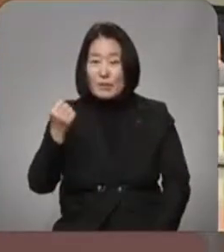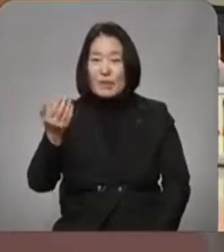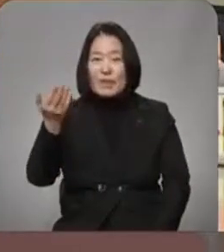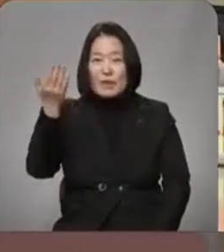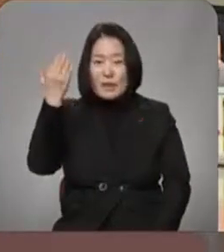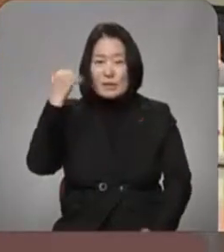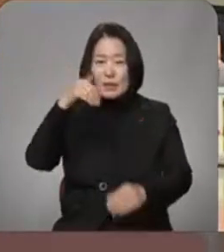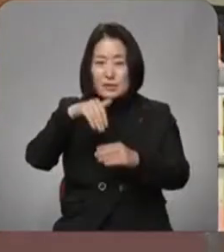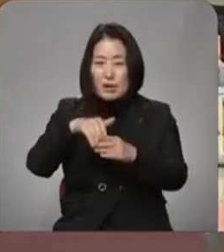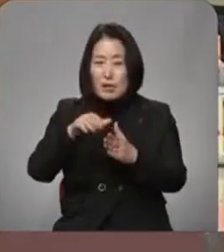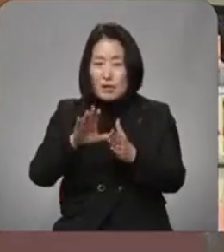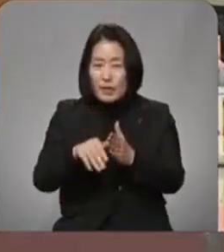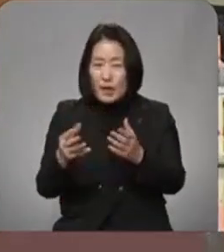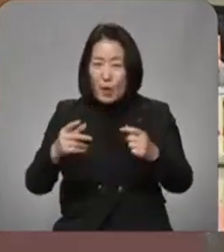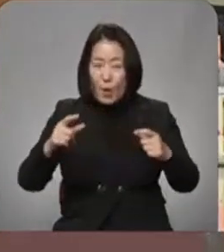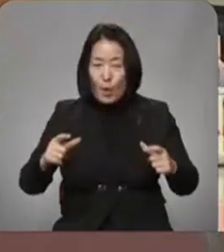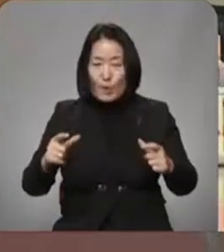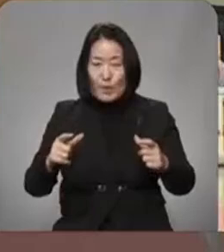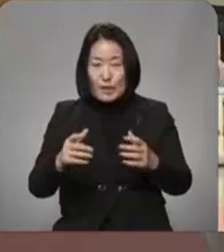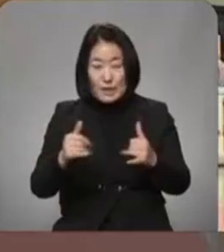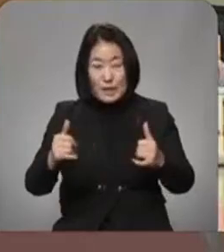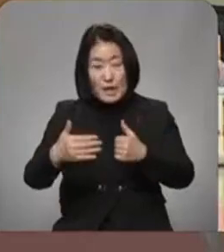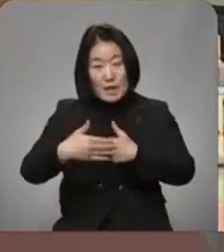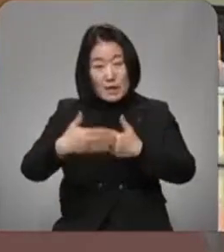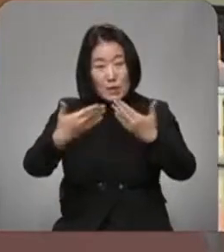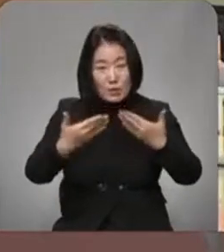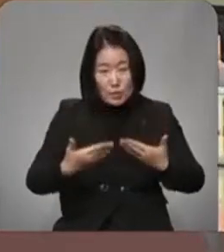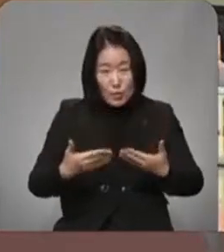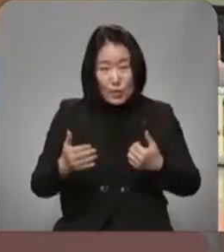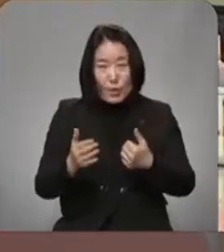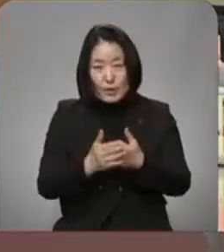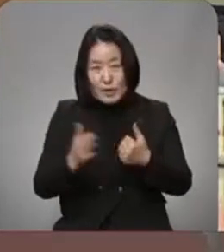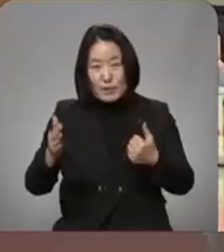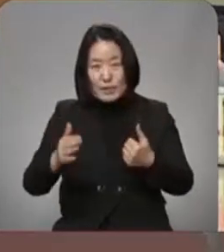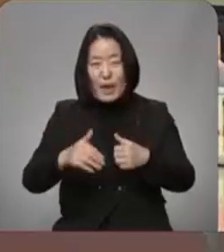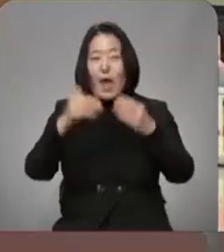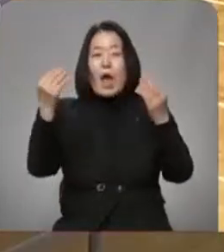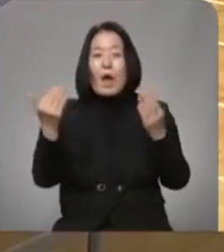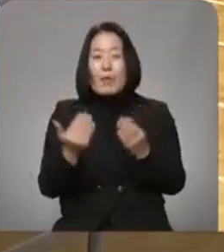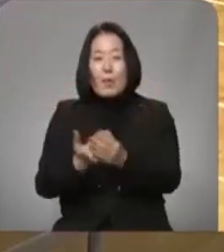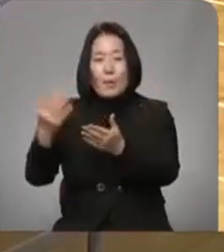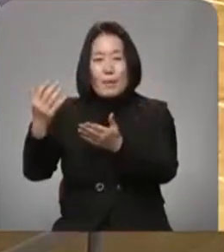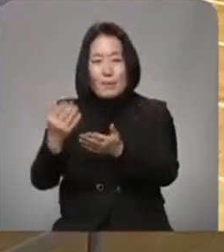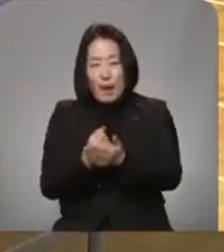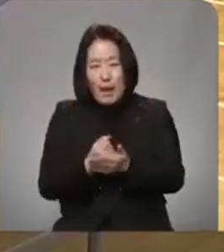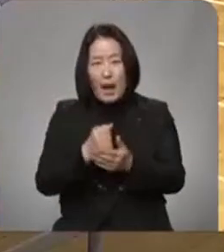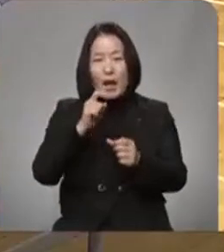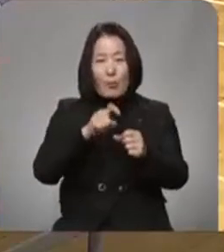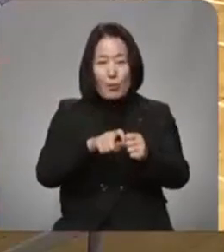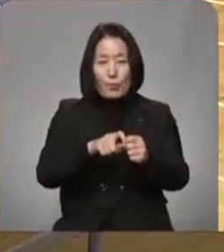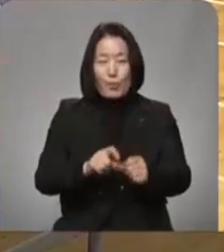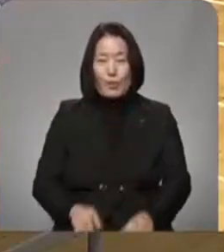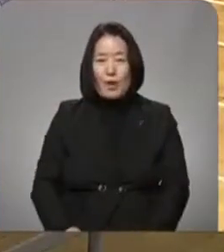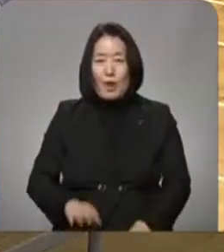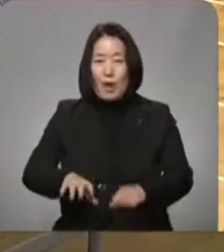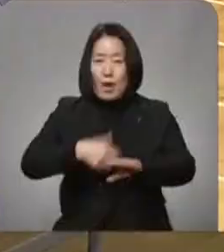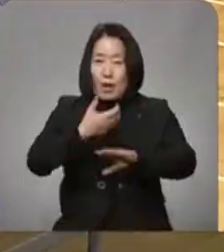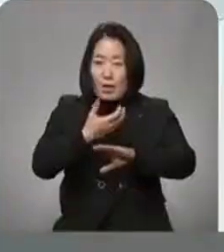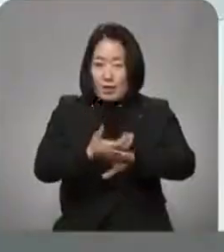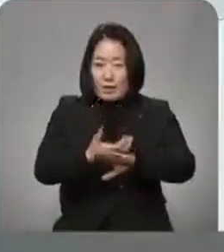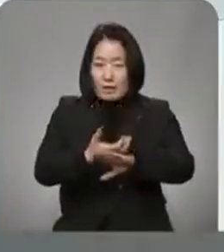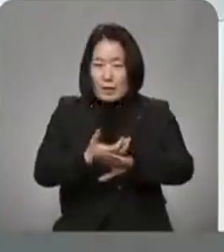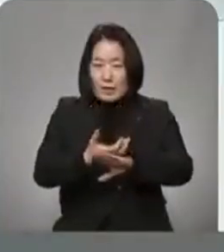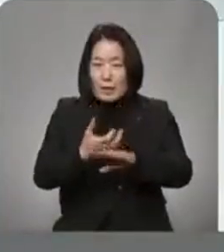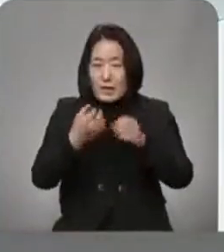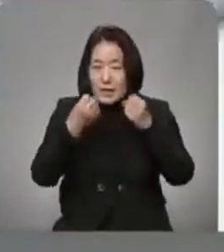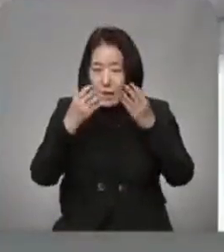보여주셨던 도민들의 지지와 성원에 더해 전석 승리를 이번 총선의 목표로 혁신과 쇼신 중의 기조 속에